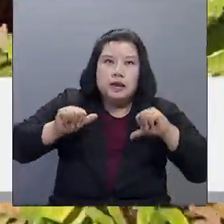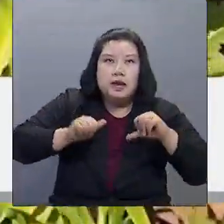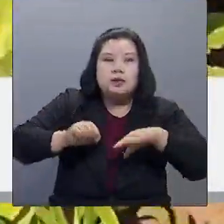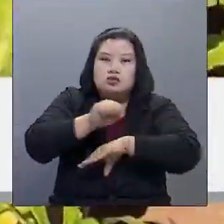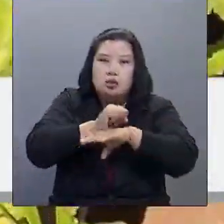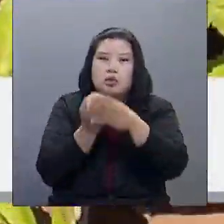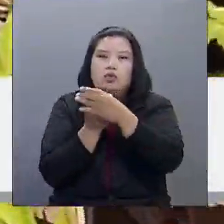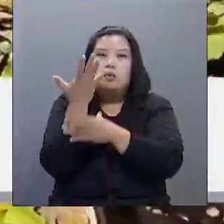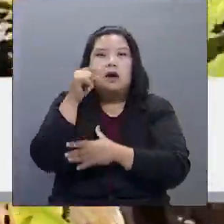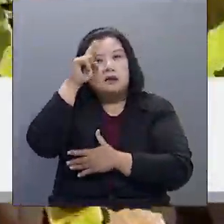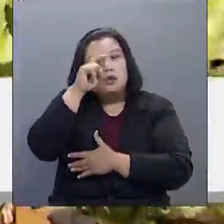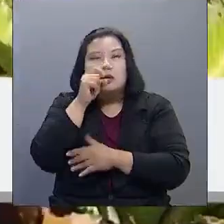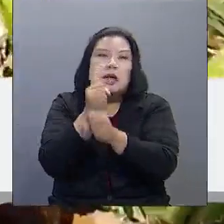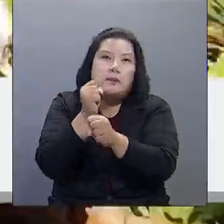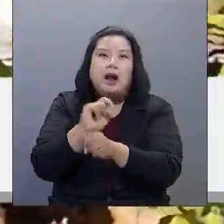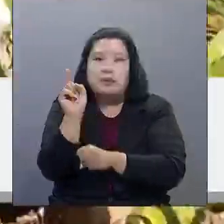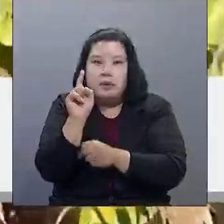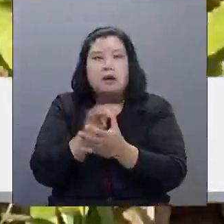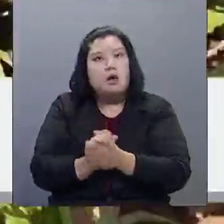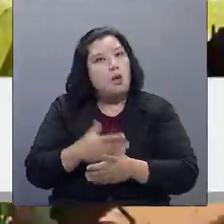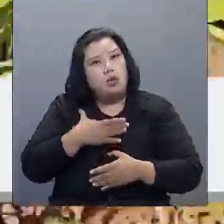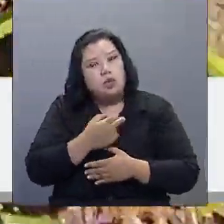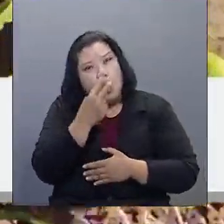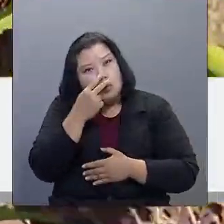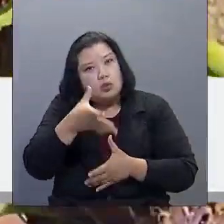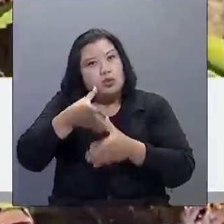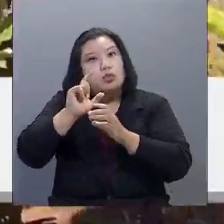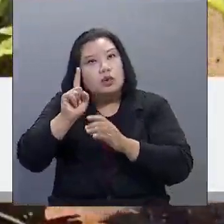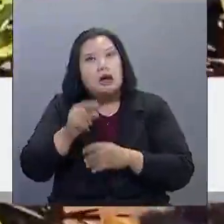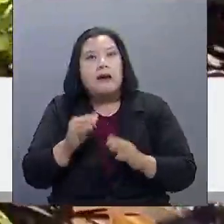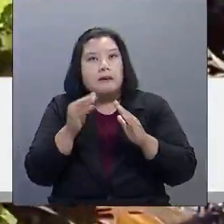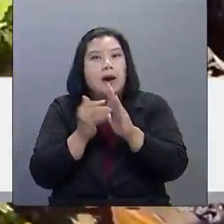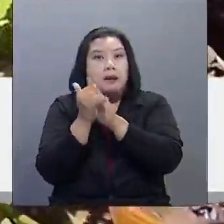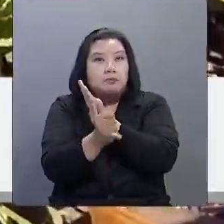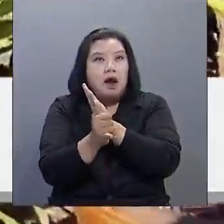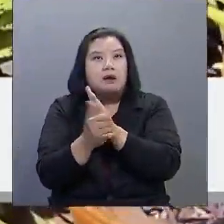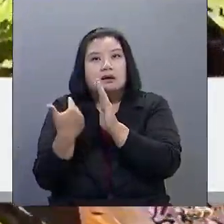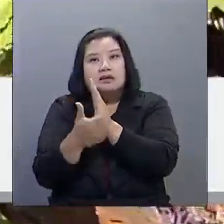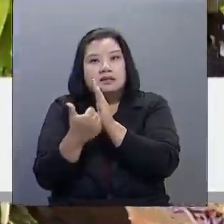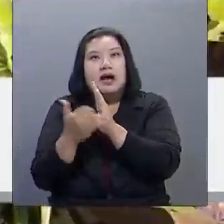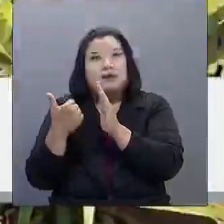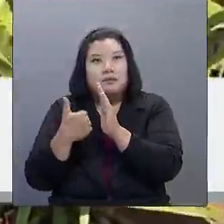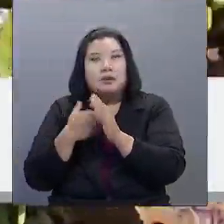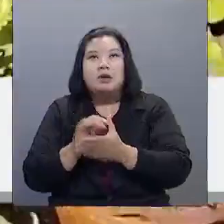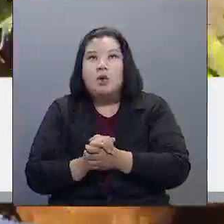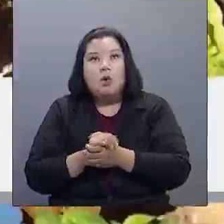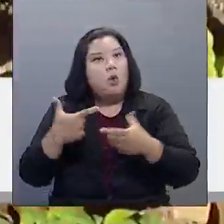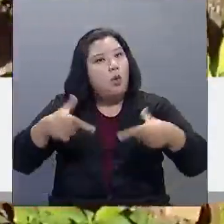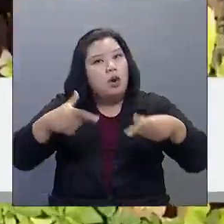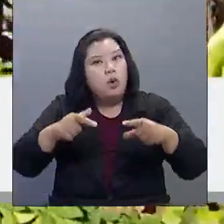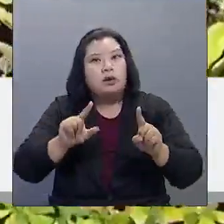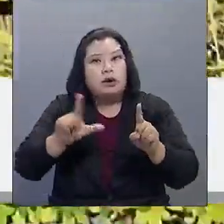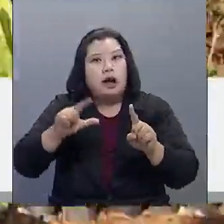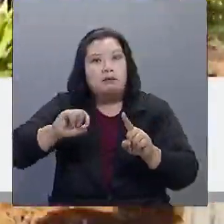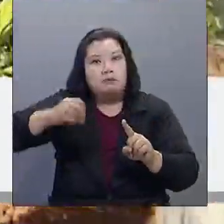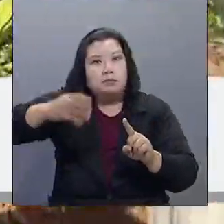บายๆไปจนถึงที่คนดูเยอะที่สุดก็คือคลิปเยี่ยมบ้านศิลปินอีสานคนดังที่หลายคลิปยอดวิวแตะหลักล้าน